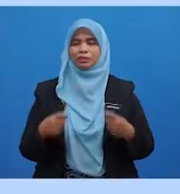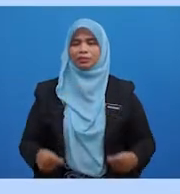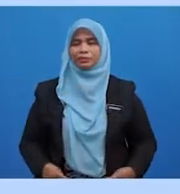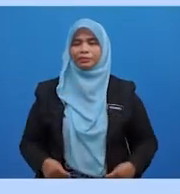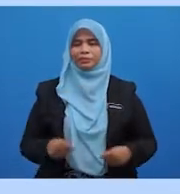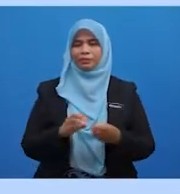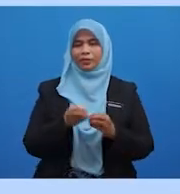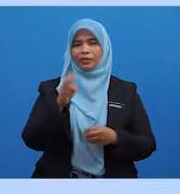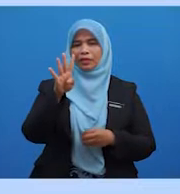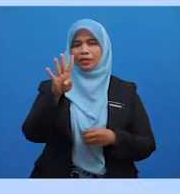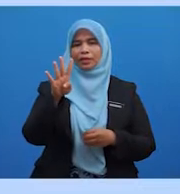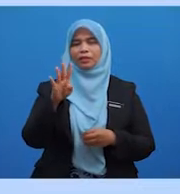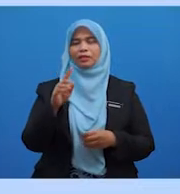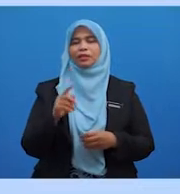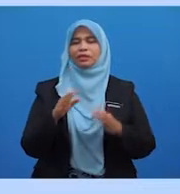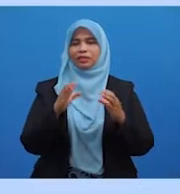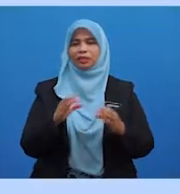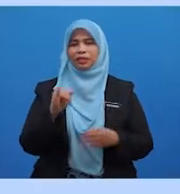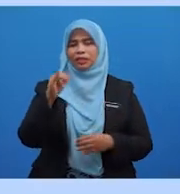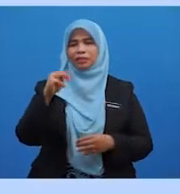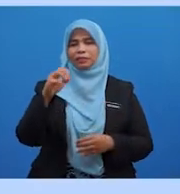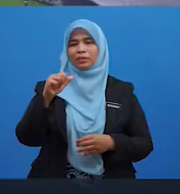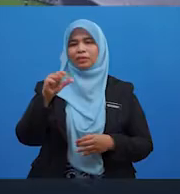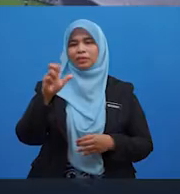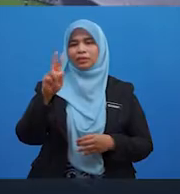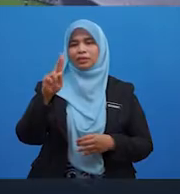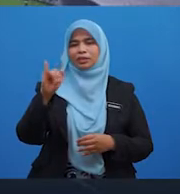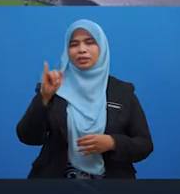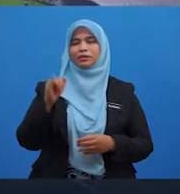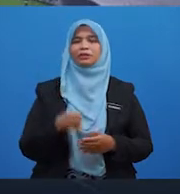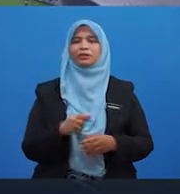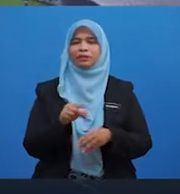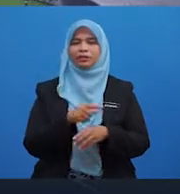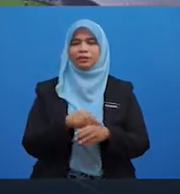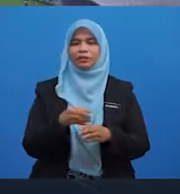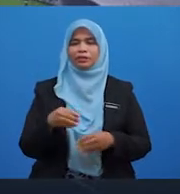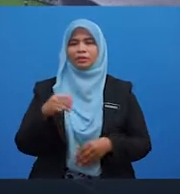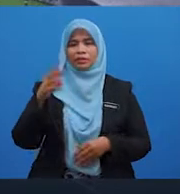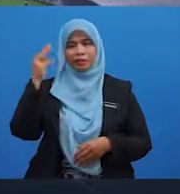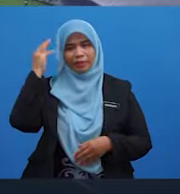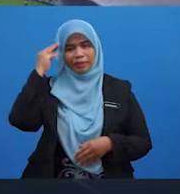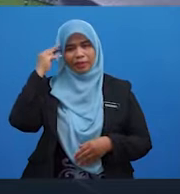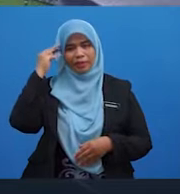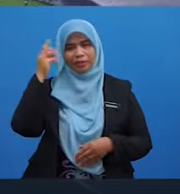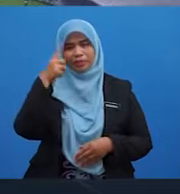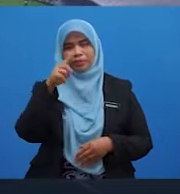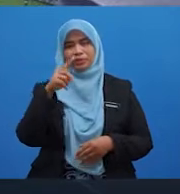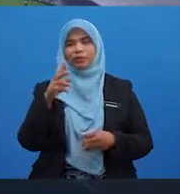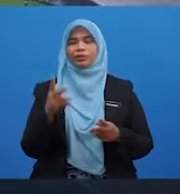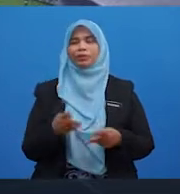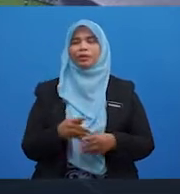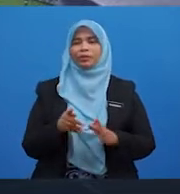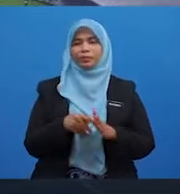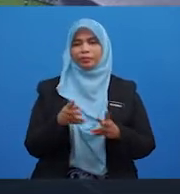Teknik yang keempat adalah teknik imagery. Penggunaan latihan mental dalam proses perolehan dan